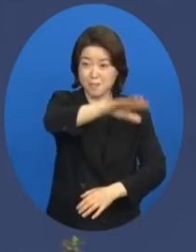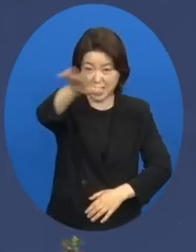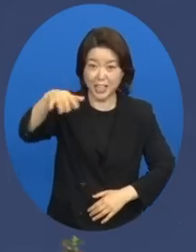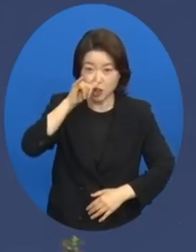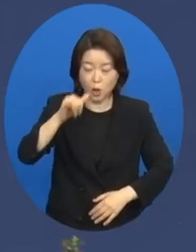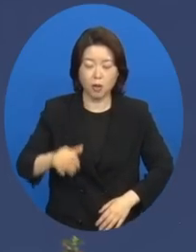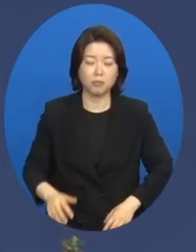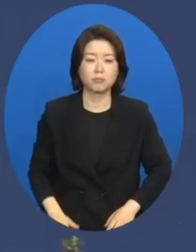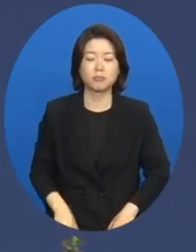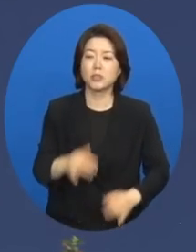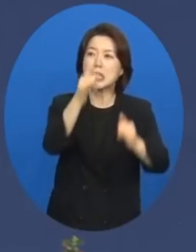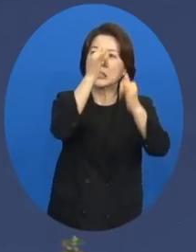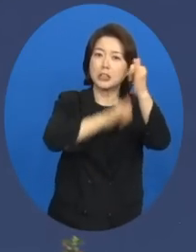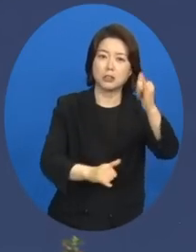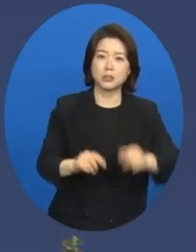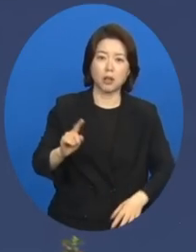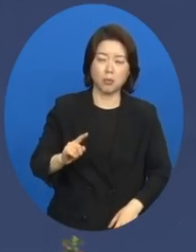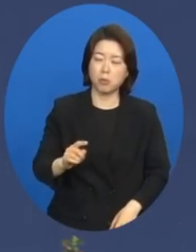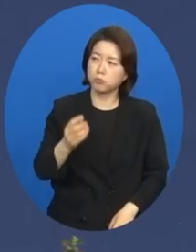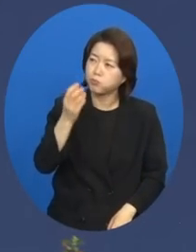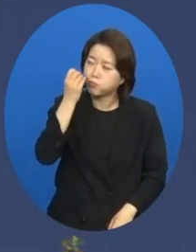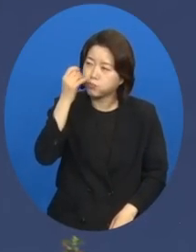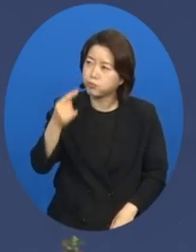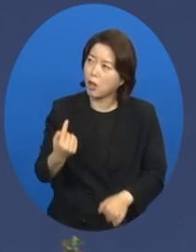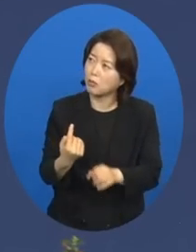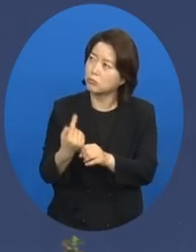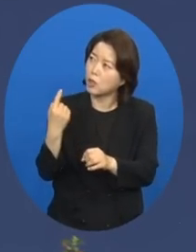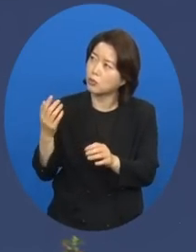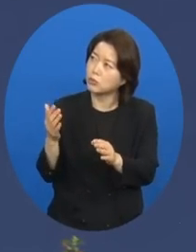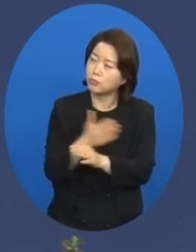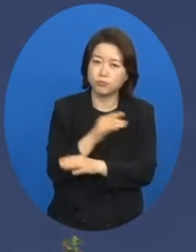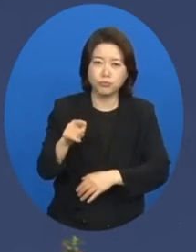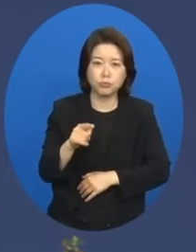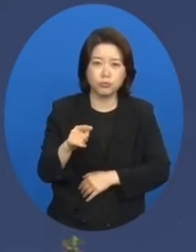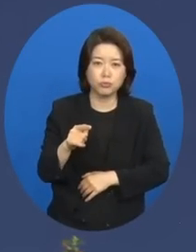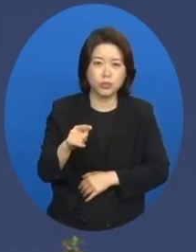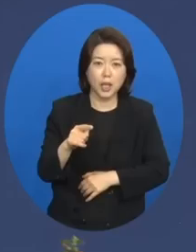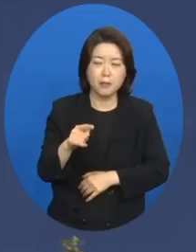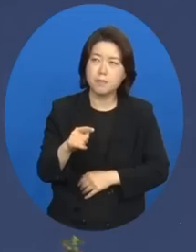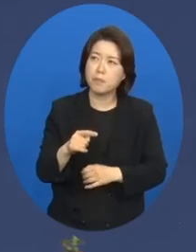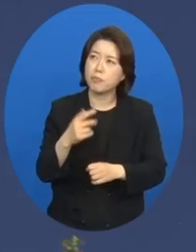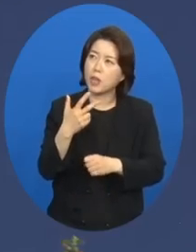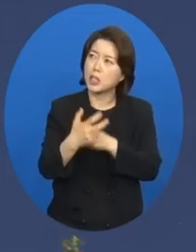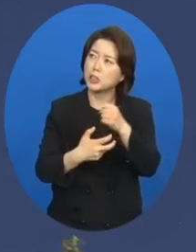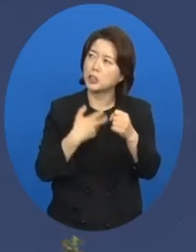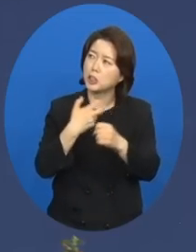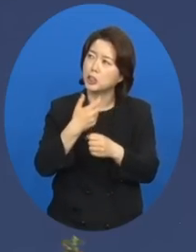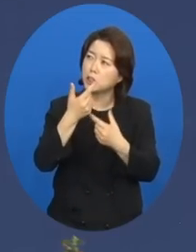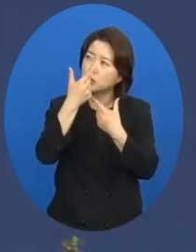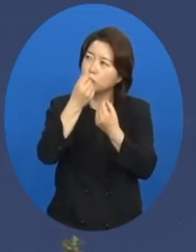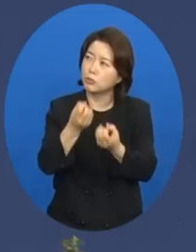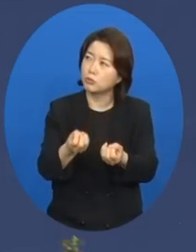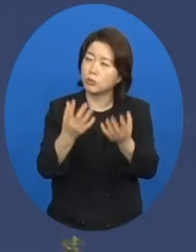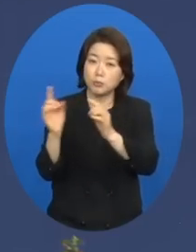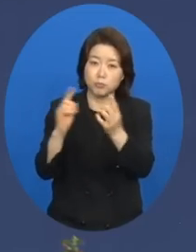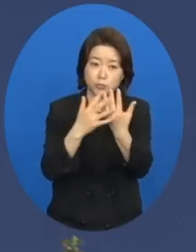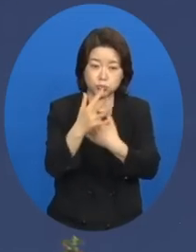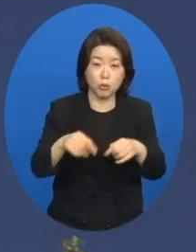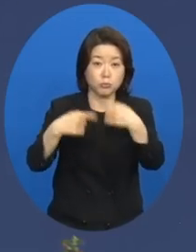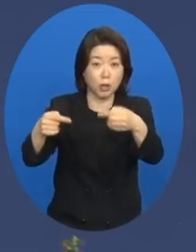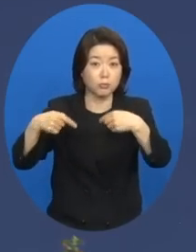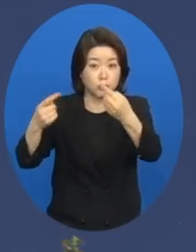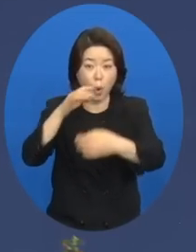가보면 역사가 보통 하여튼 이상하게 제가 작년 이래로 요 가까이 70주년 부흥회를 하는 데를 여러 번